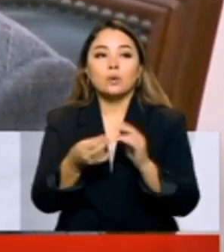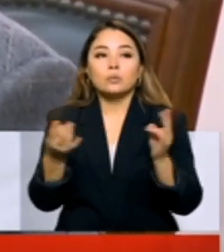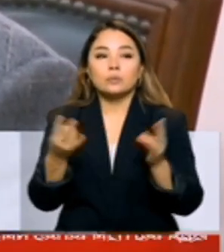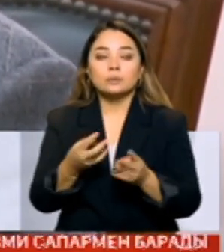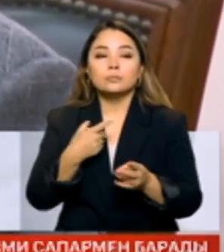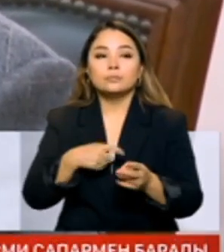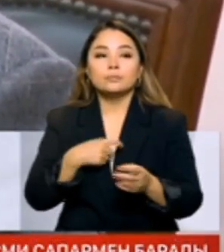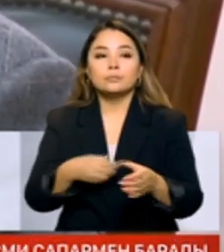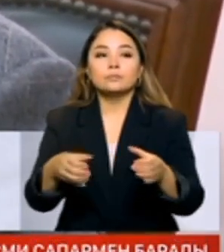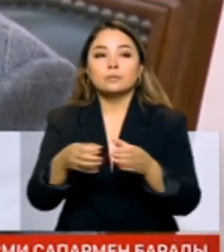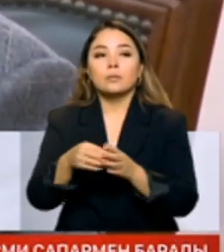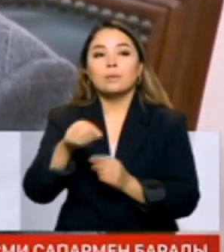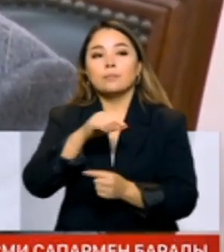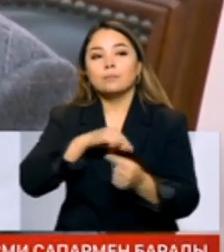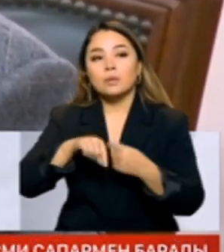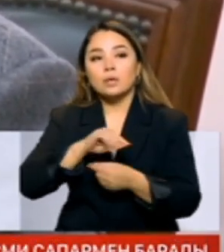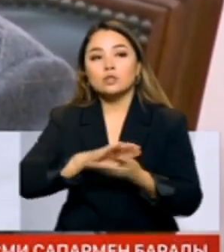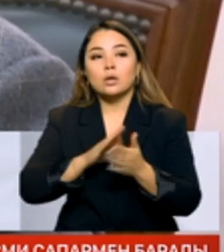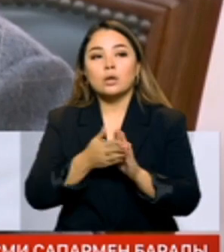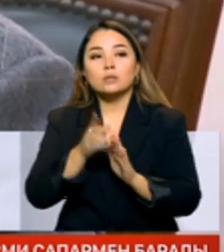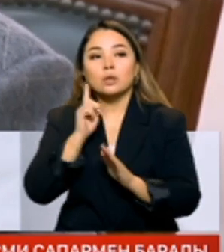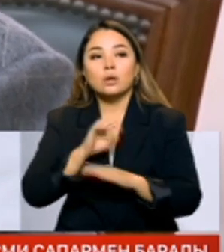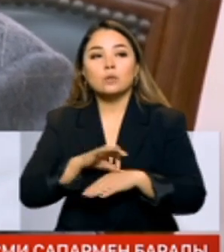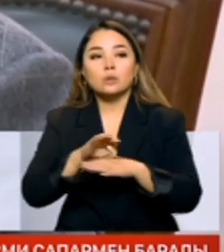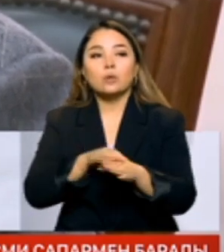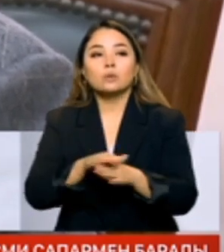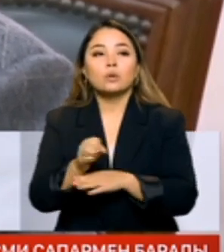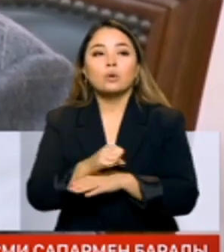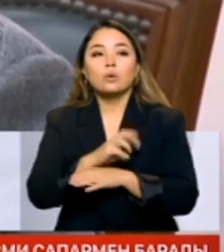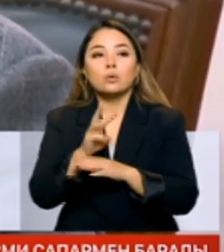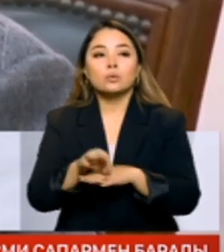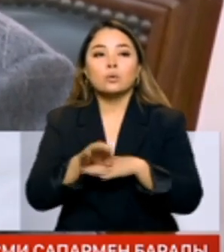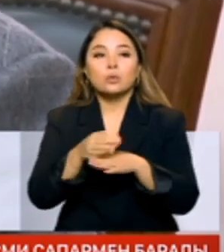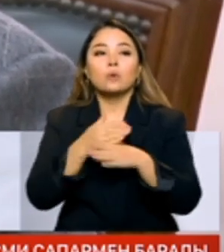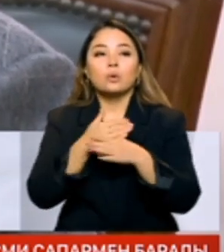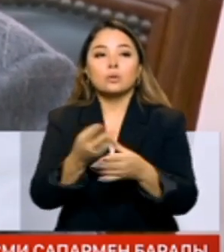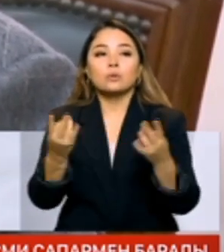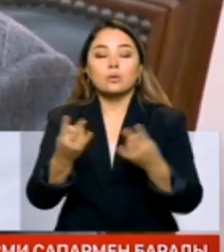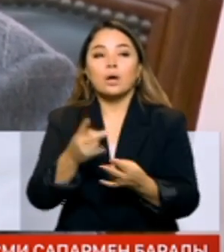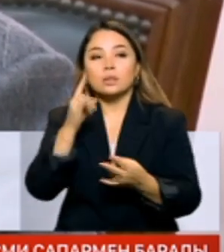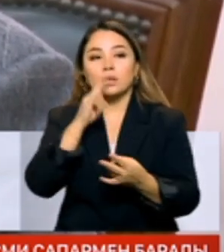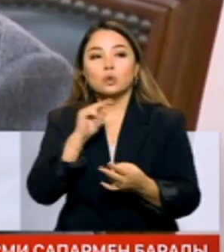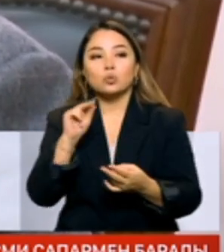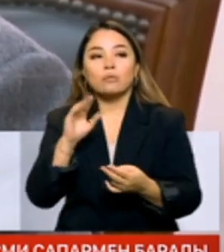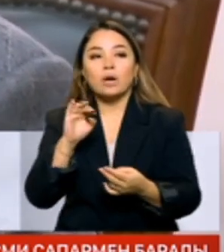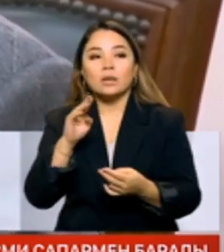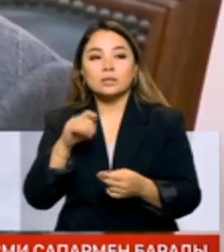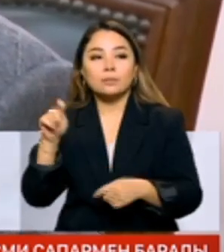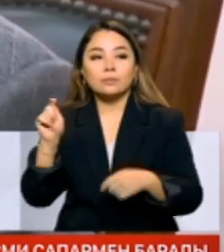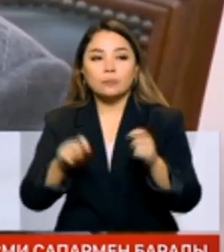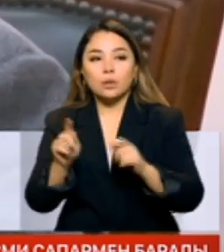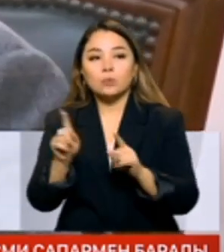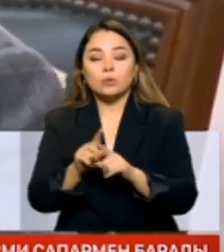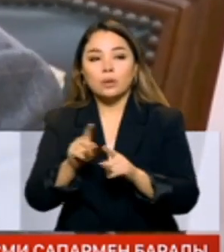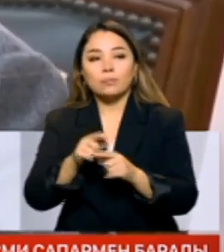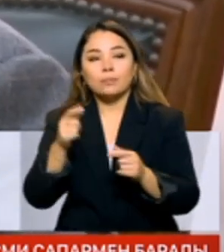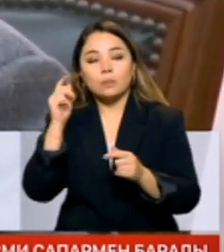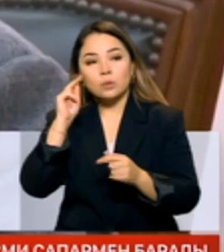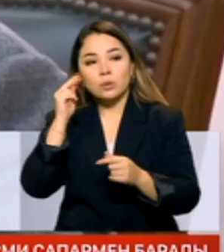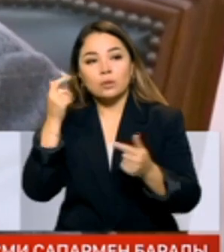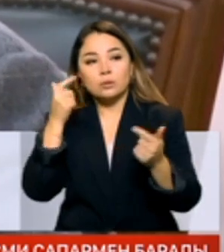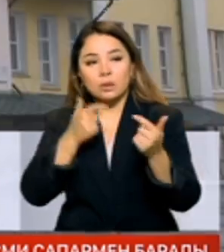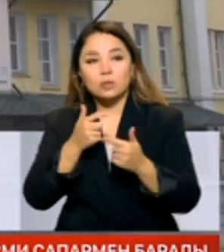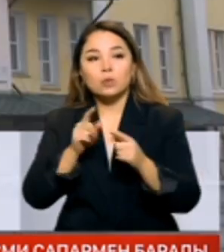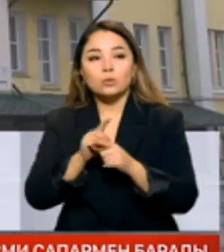Өз тарапымыздан бизнеске барлық жағынан қолдау көрсетуге дайынбыз. Қазақстаннан Чувашияға білім алуға келетіндердің де саны артып